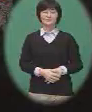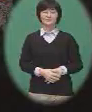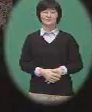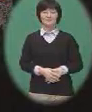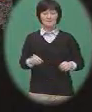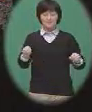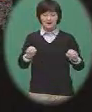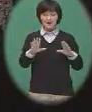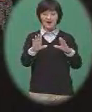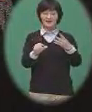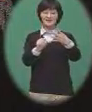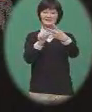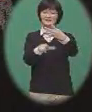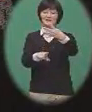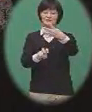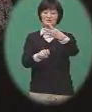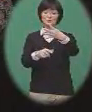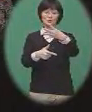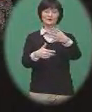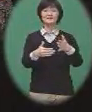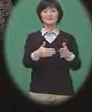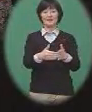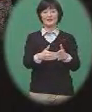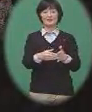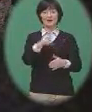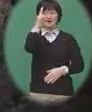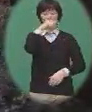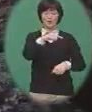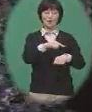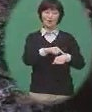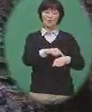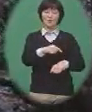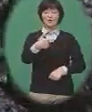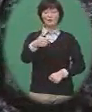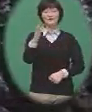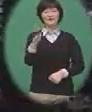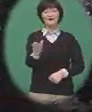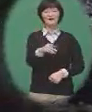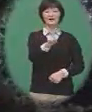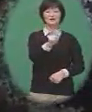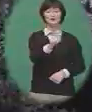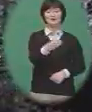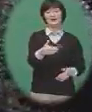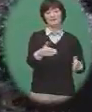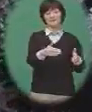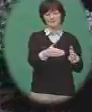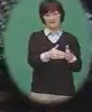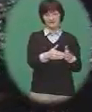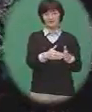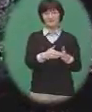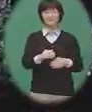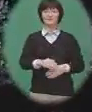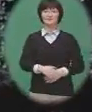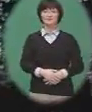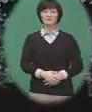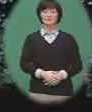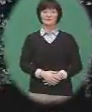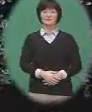ライトアップは26日までで、午後6時半から10時半の間行われます。